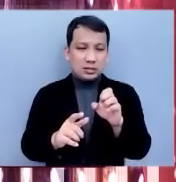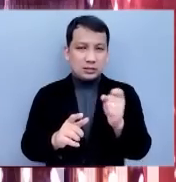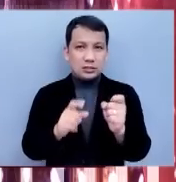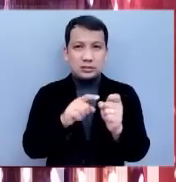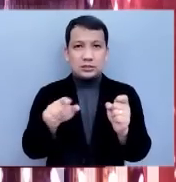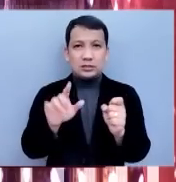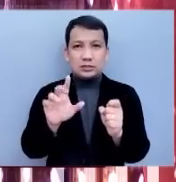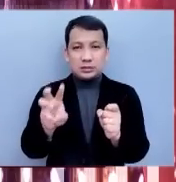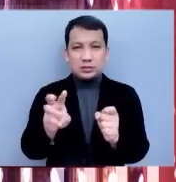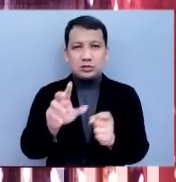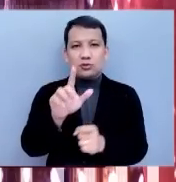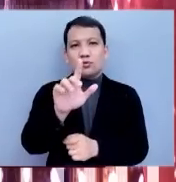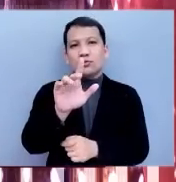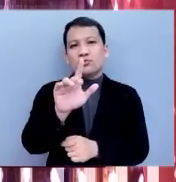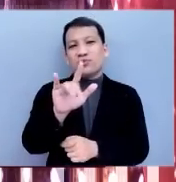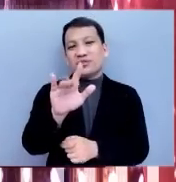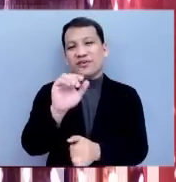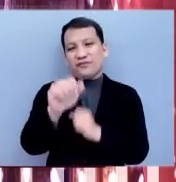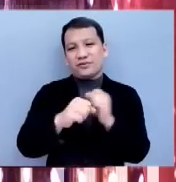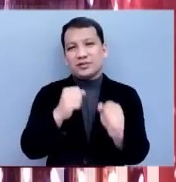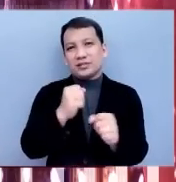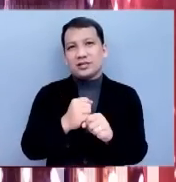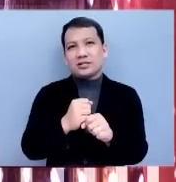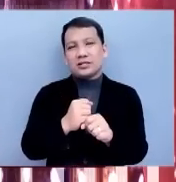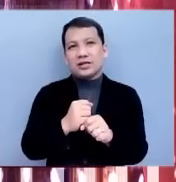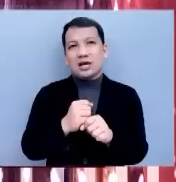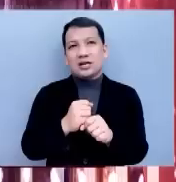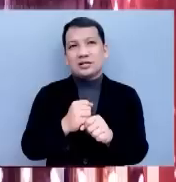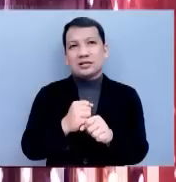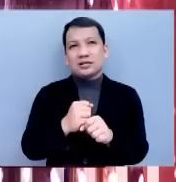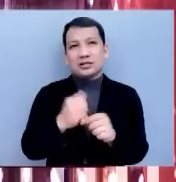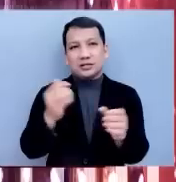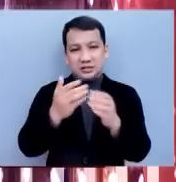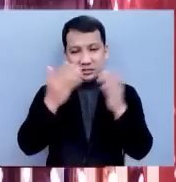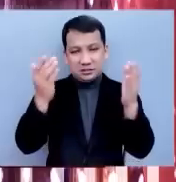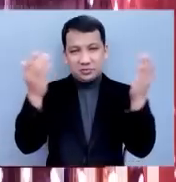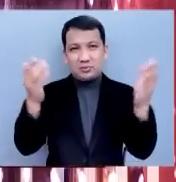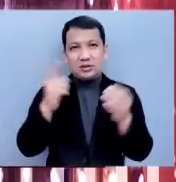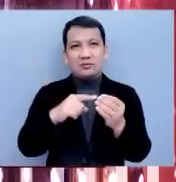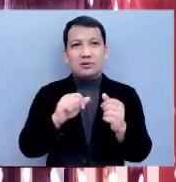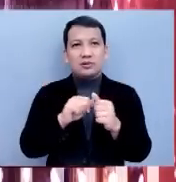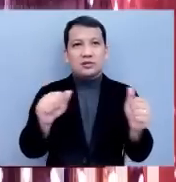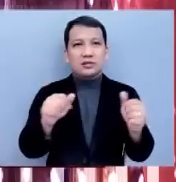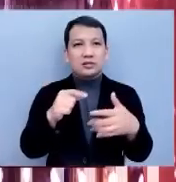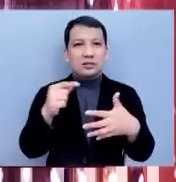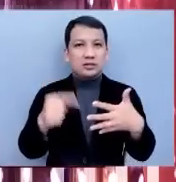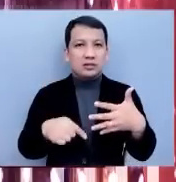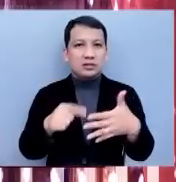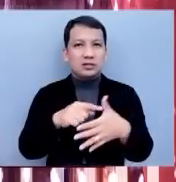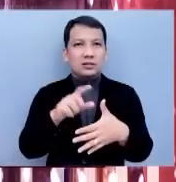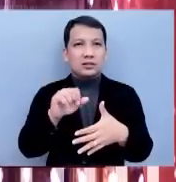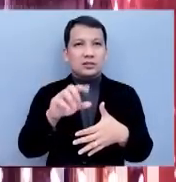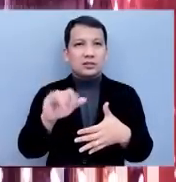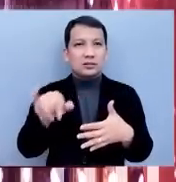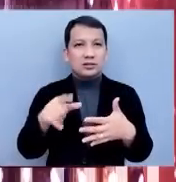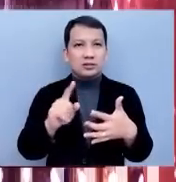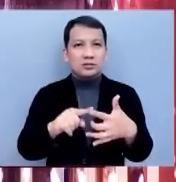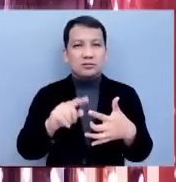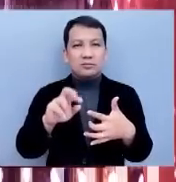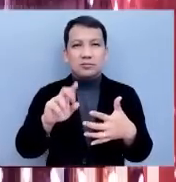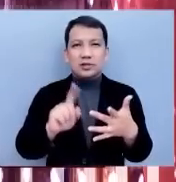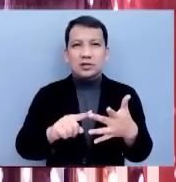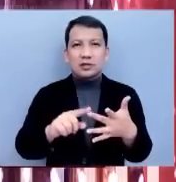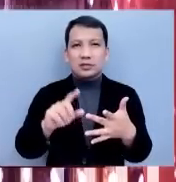years na! Exclusive na nakatsikahan ng News 5 ang mga bida ng series na sina Sarah Jessica Parker,